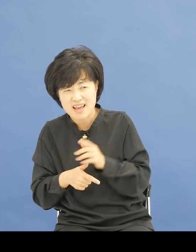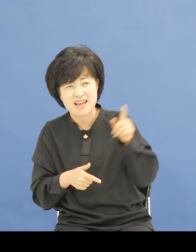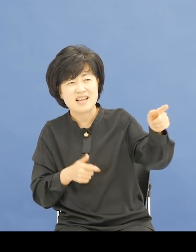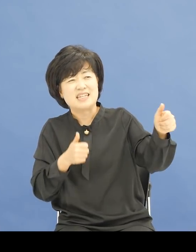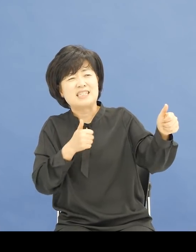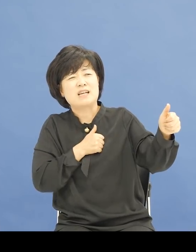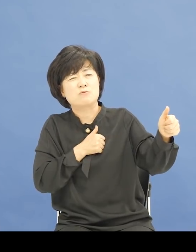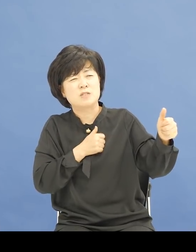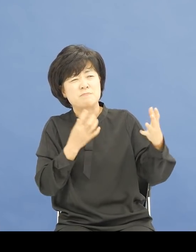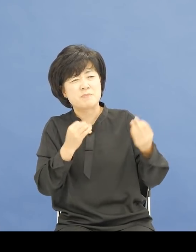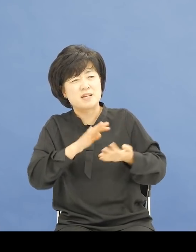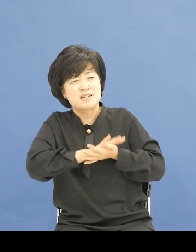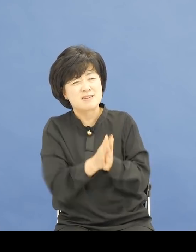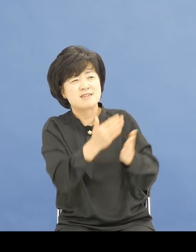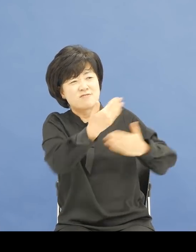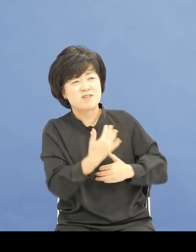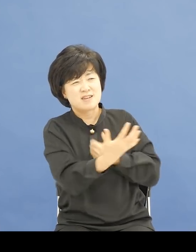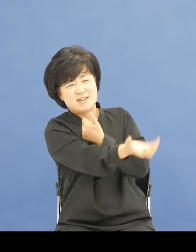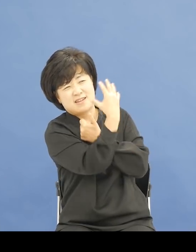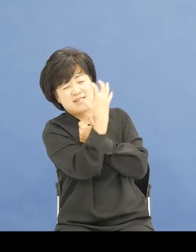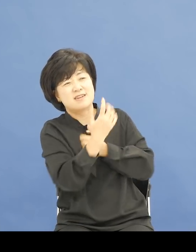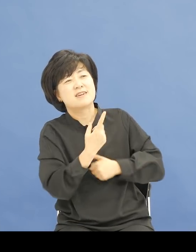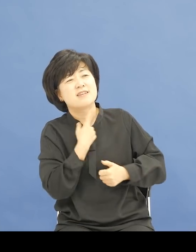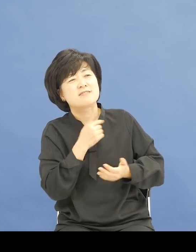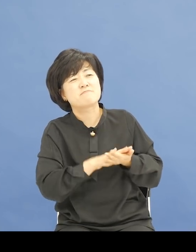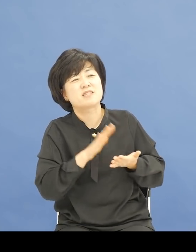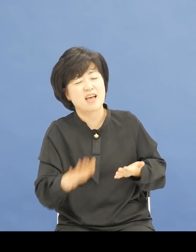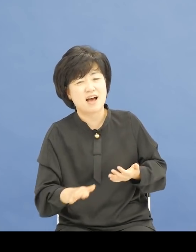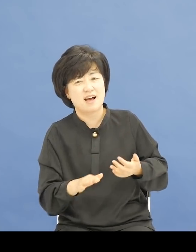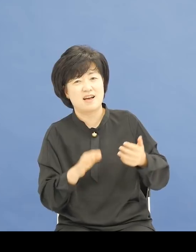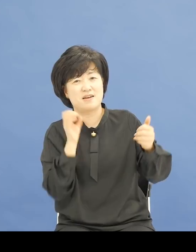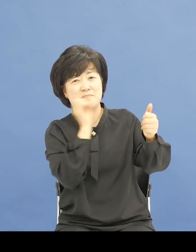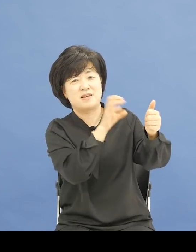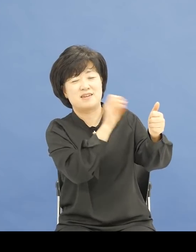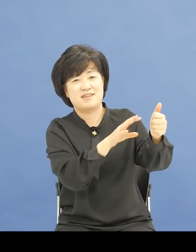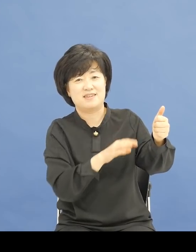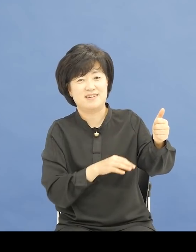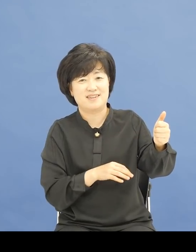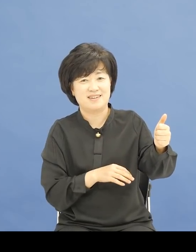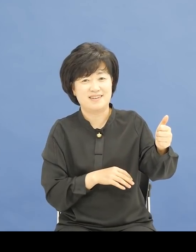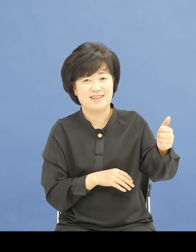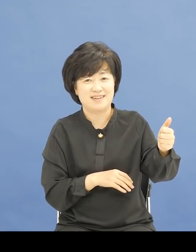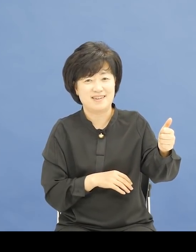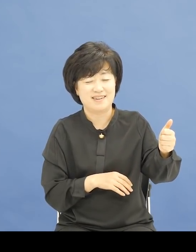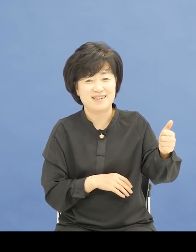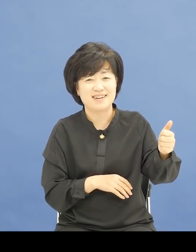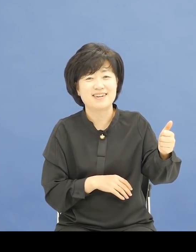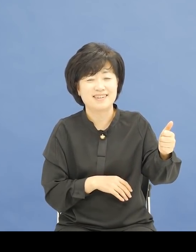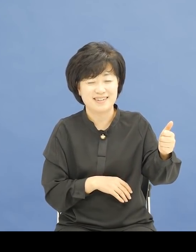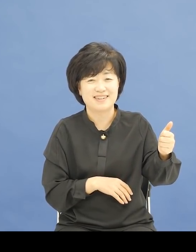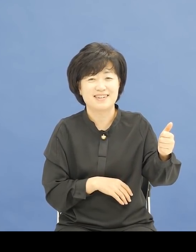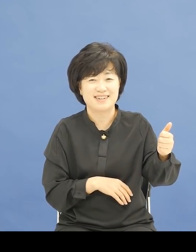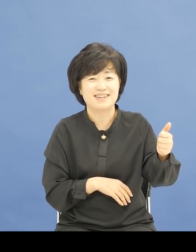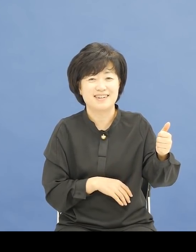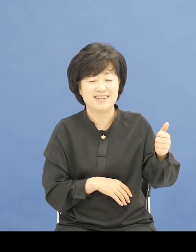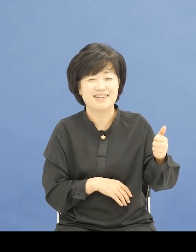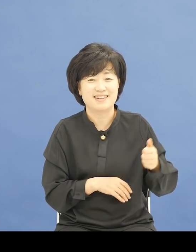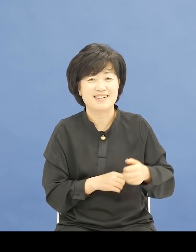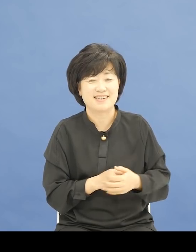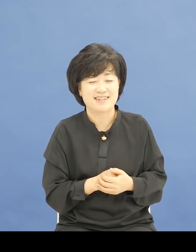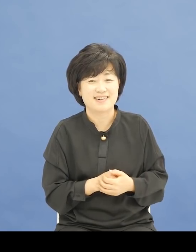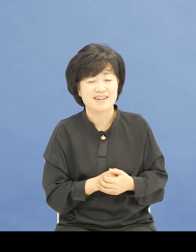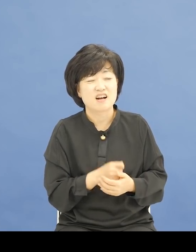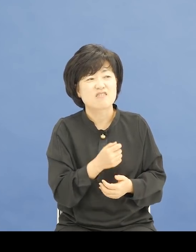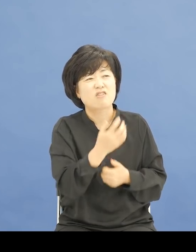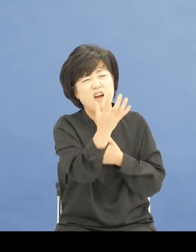짓밟아 주셨는데 아, 그래 얘기했어요? 와. 재연을 했어요. 아, 했어요. 야. 이거 네. 그대로 했어. 네. 예. 아니, 제가 직접 하진 않고. 그러니까 이렇게